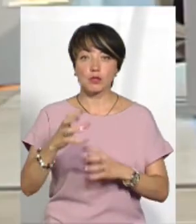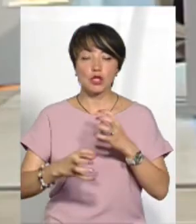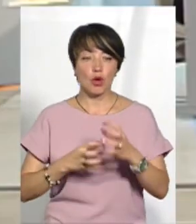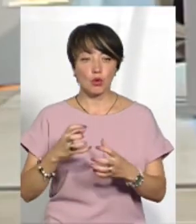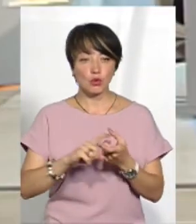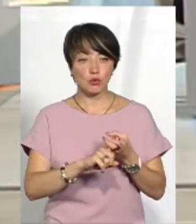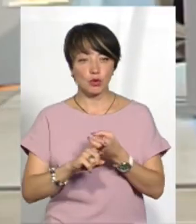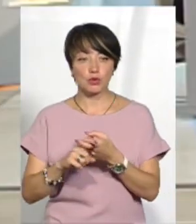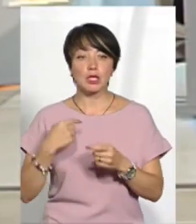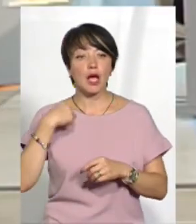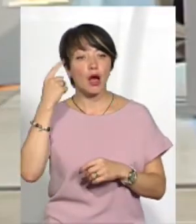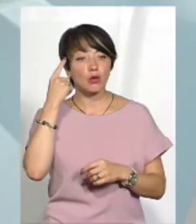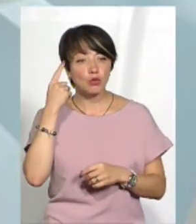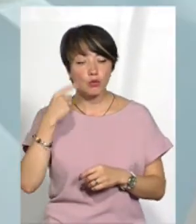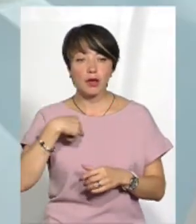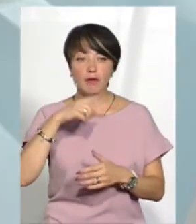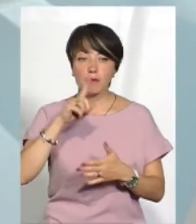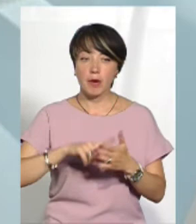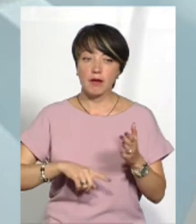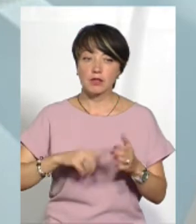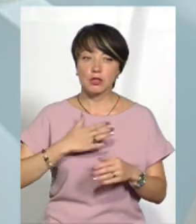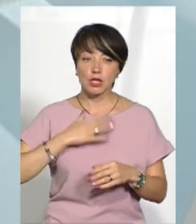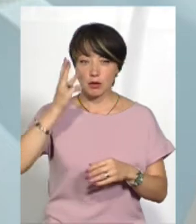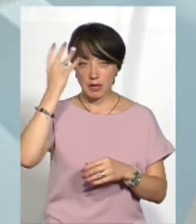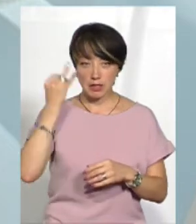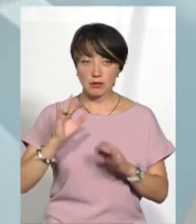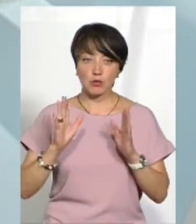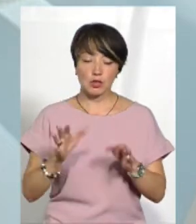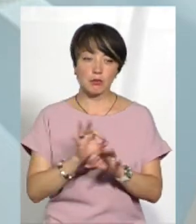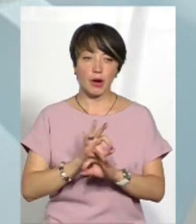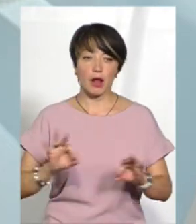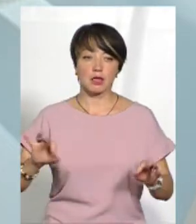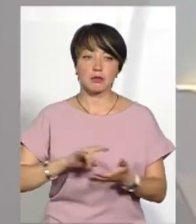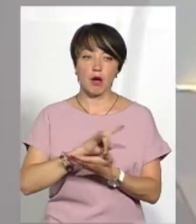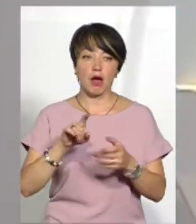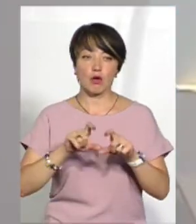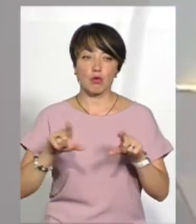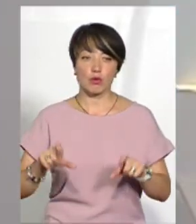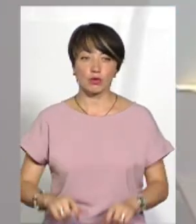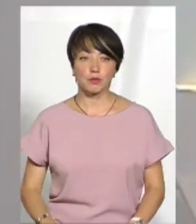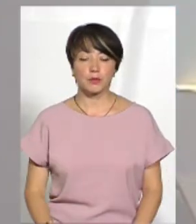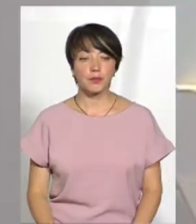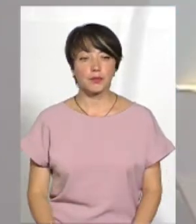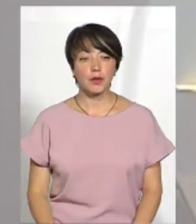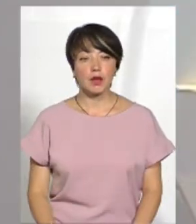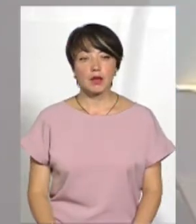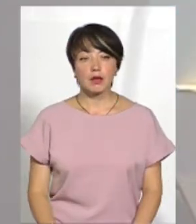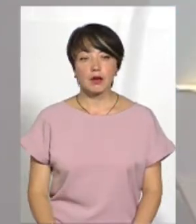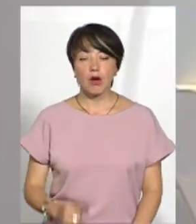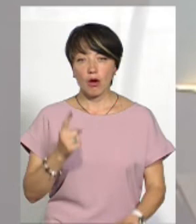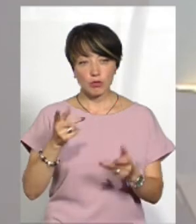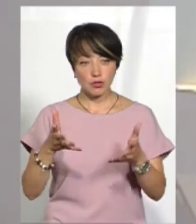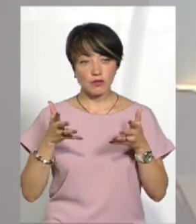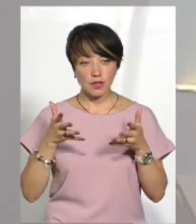міжнародного класу. Тому я думаю, і я переконаний, що наш Хмельницький буде з прекрасним аеропортом. Очевидно, що коли